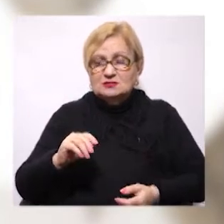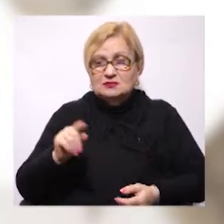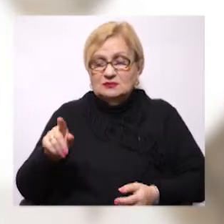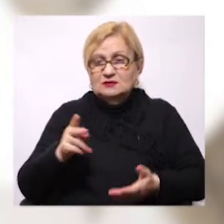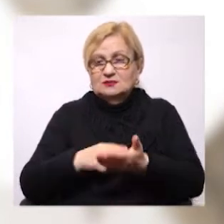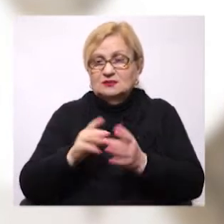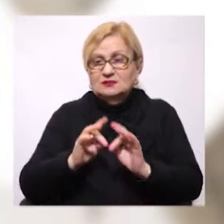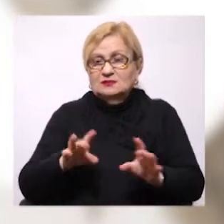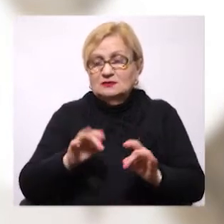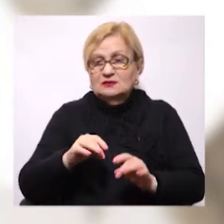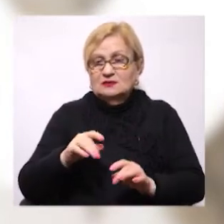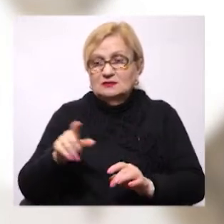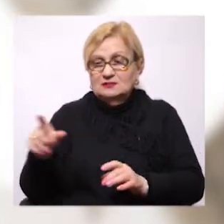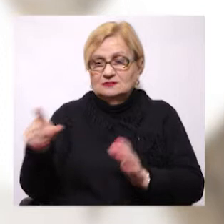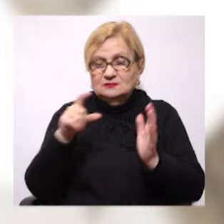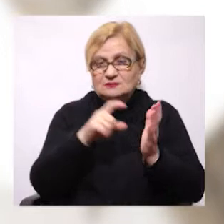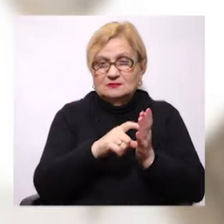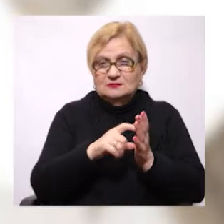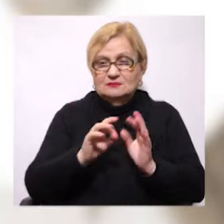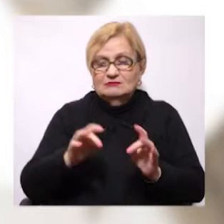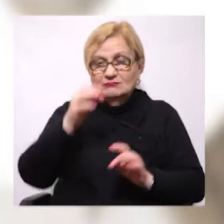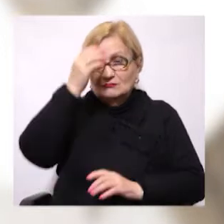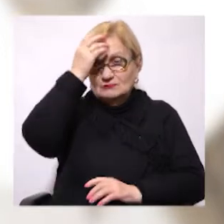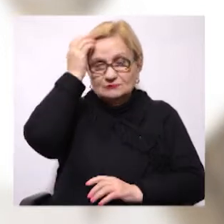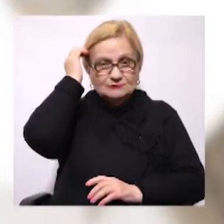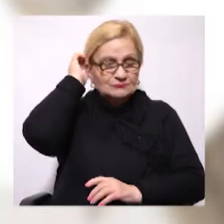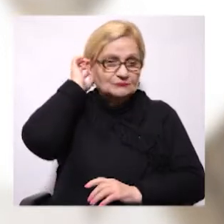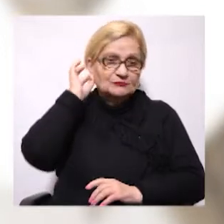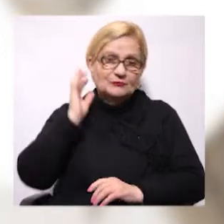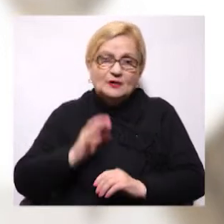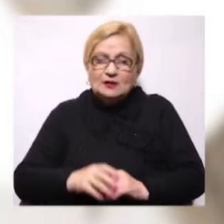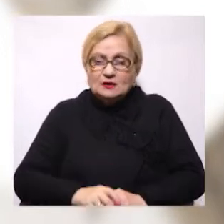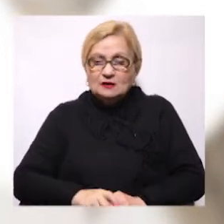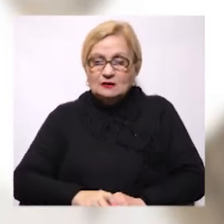ამ წიგნიდან პატარა ამონარით წავუმძღვარებ ერთგვარ ეპიგრაფად გაკვეთილს.